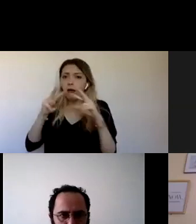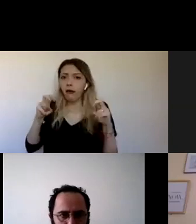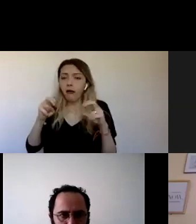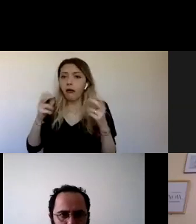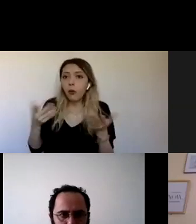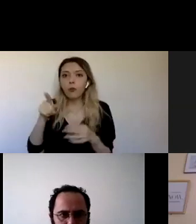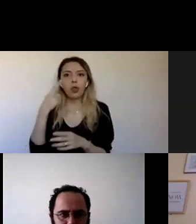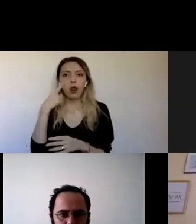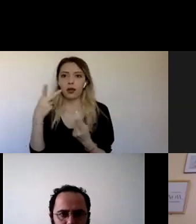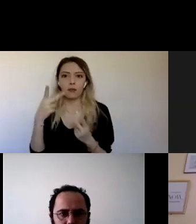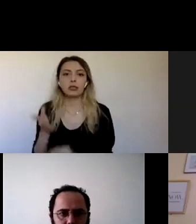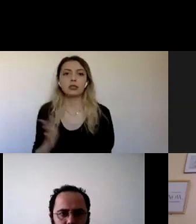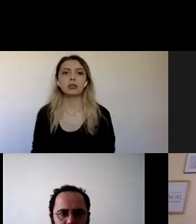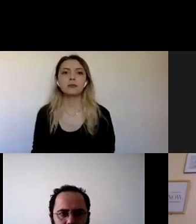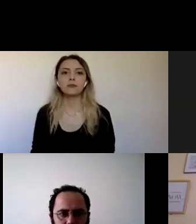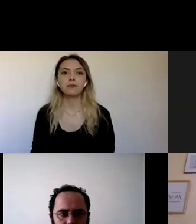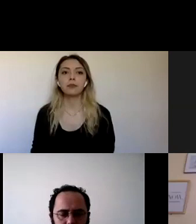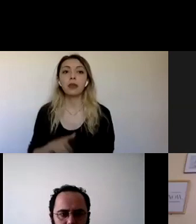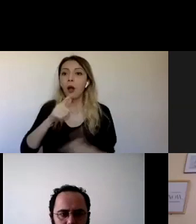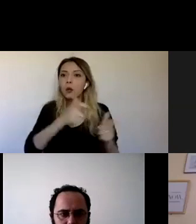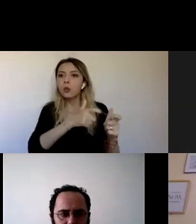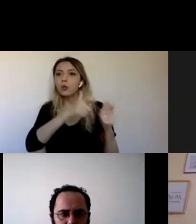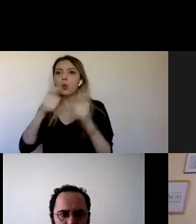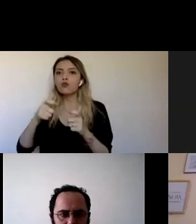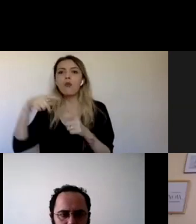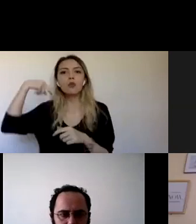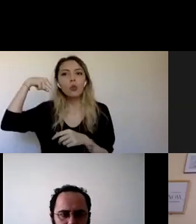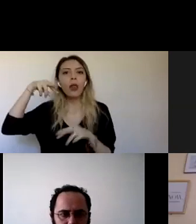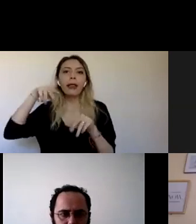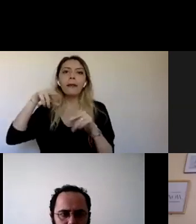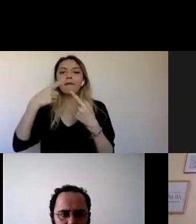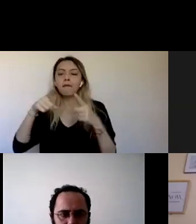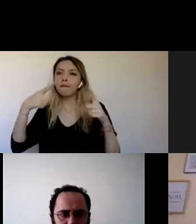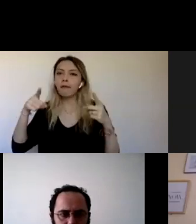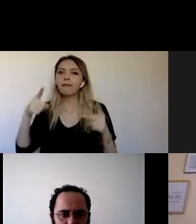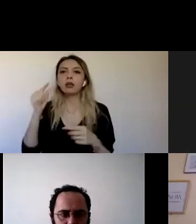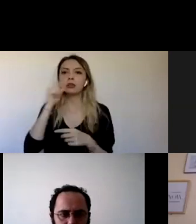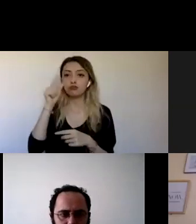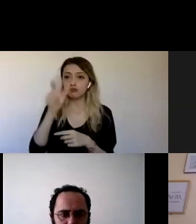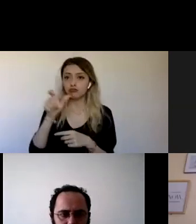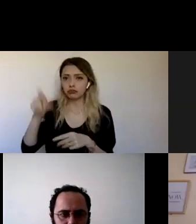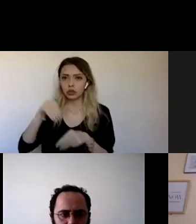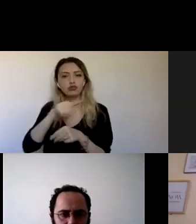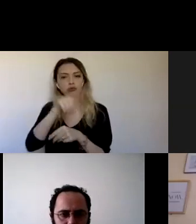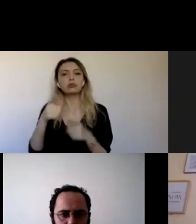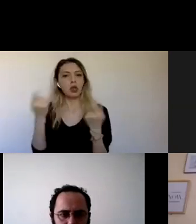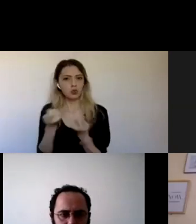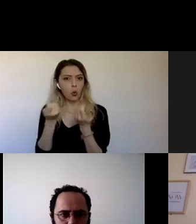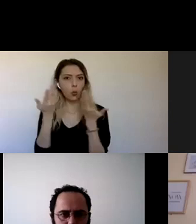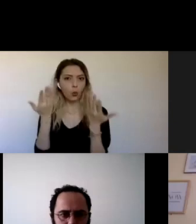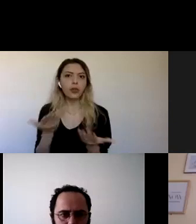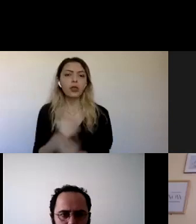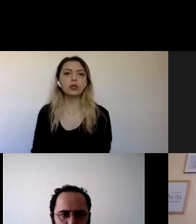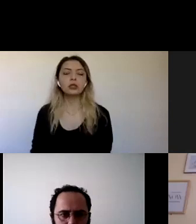üzerine çalışan kurumlar hani biz aslında hani mülteci demeyi tercih ediyoruz